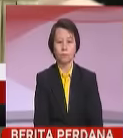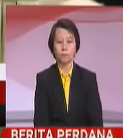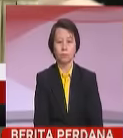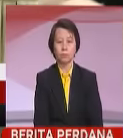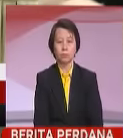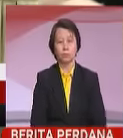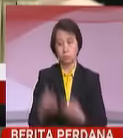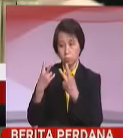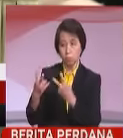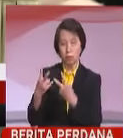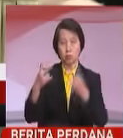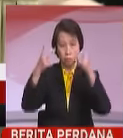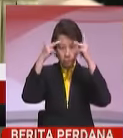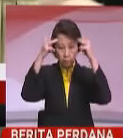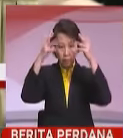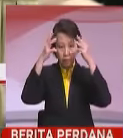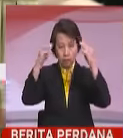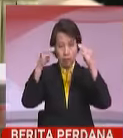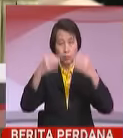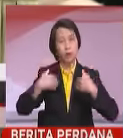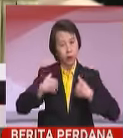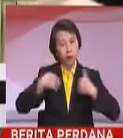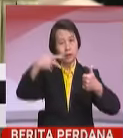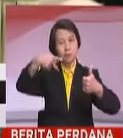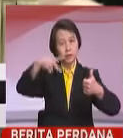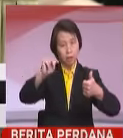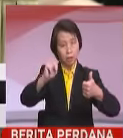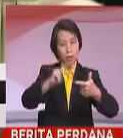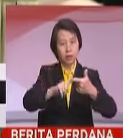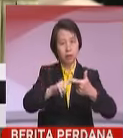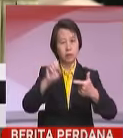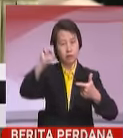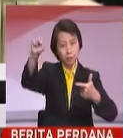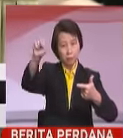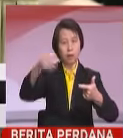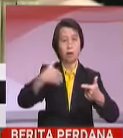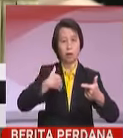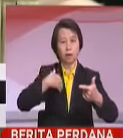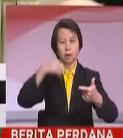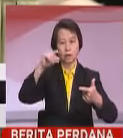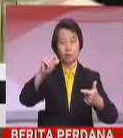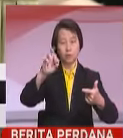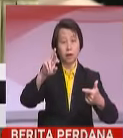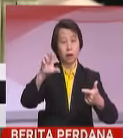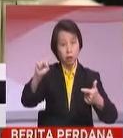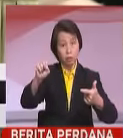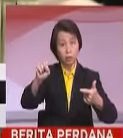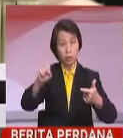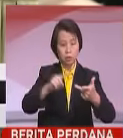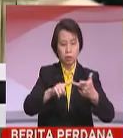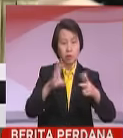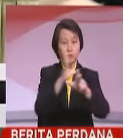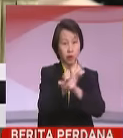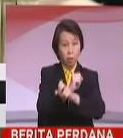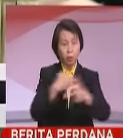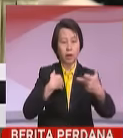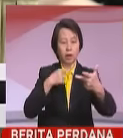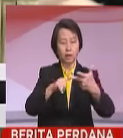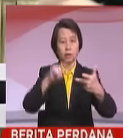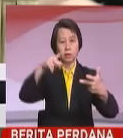Cuba tengok PN. You ada Perikatan Nasional. Di Sabah ada GRS. Di Sarawak